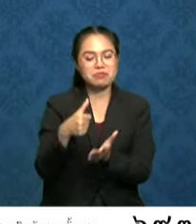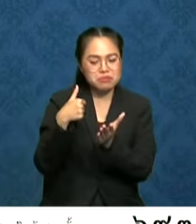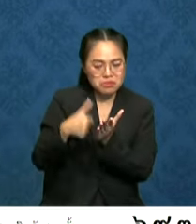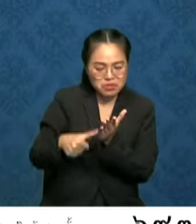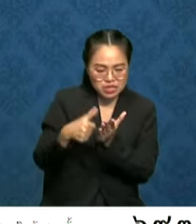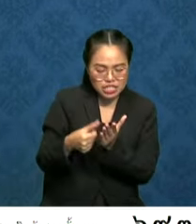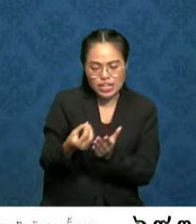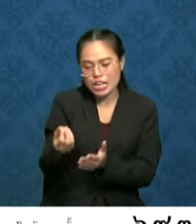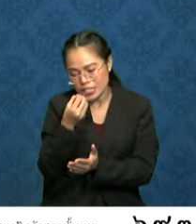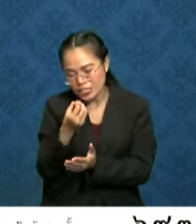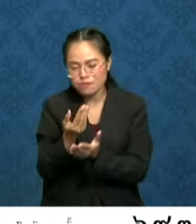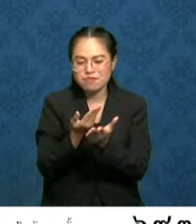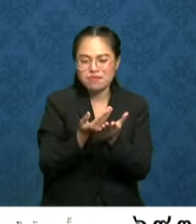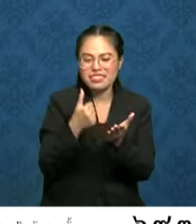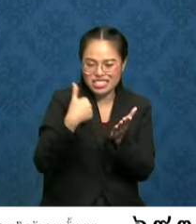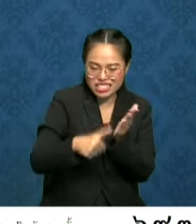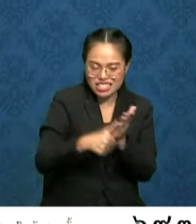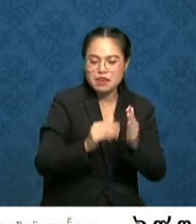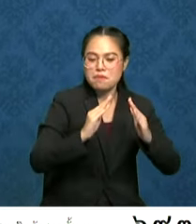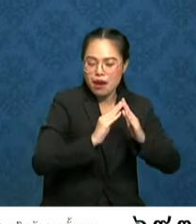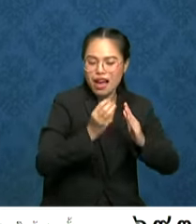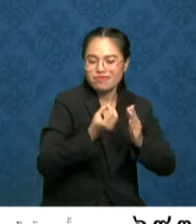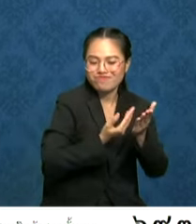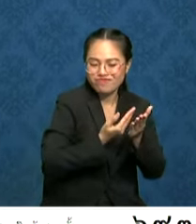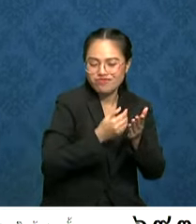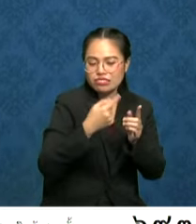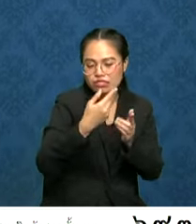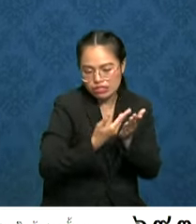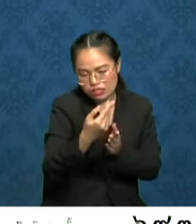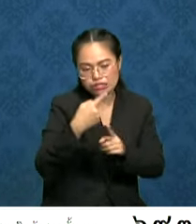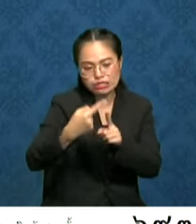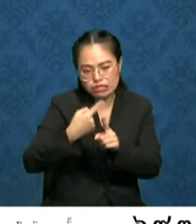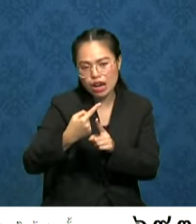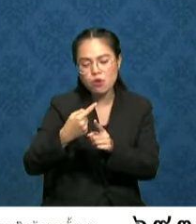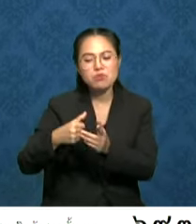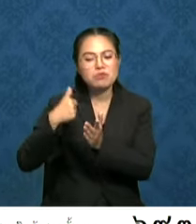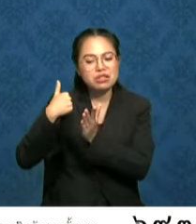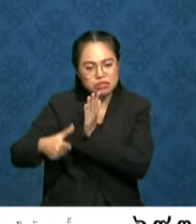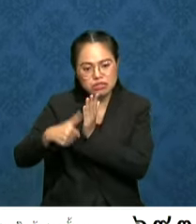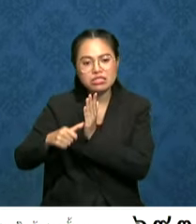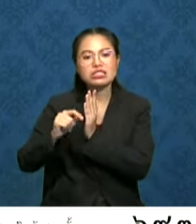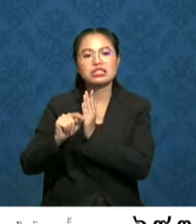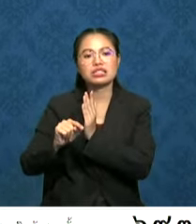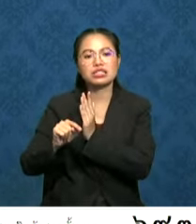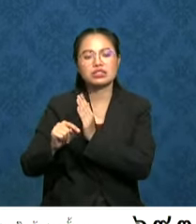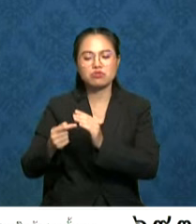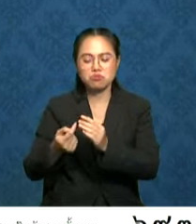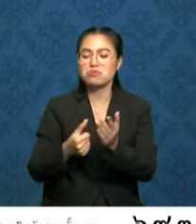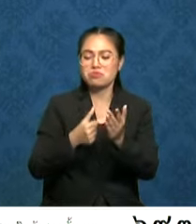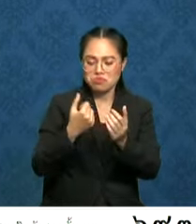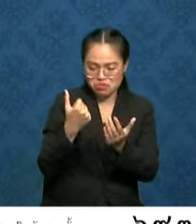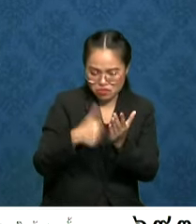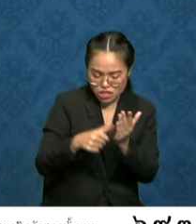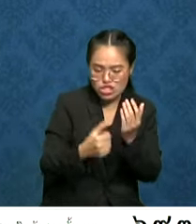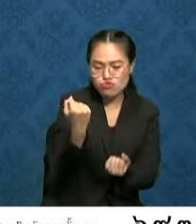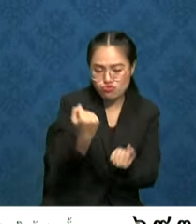และหนี้เพื่อการอยู่อาศัยครับหลายส่วนเป็นหนี้ที่ไม่กก่อให้เกิดรายได้หรือเป็นหนี้ nplไปแล้วรวมถึงกลุ่มยานยนต์ที่มี